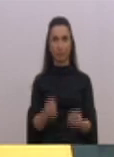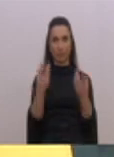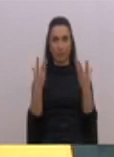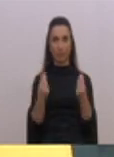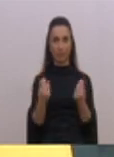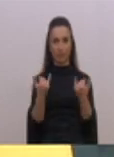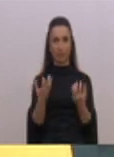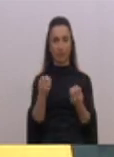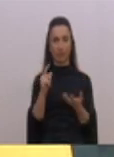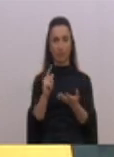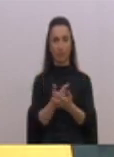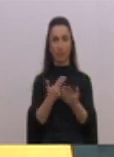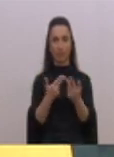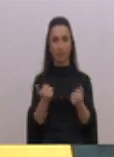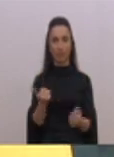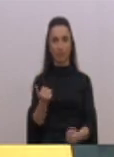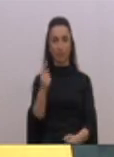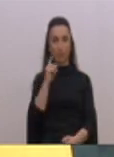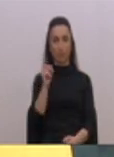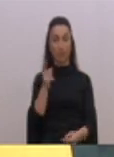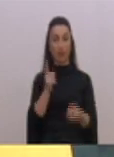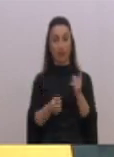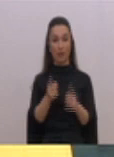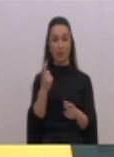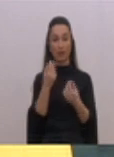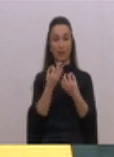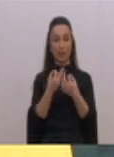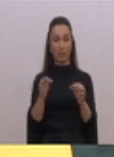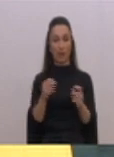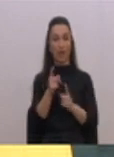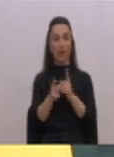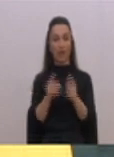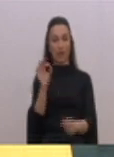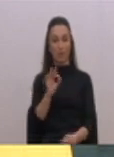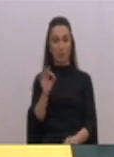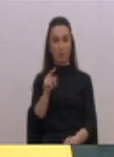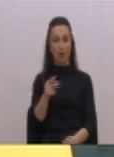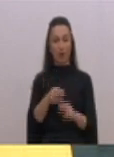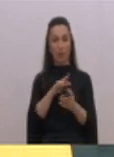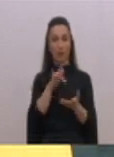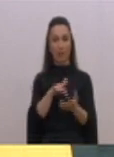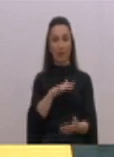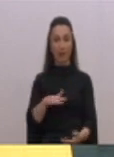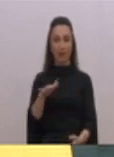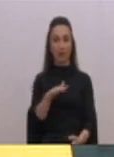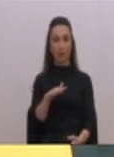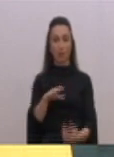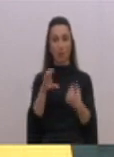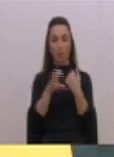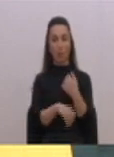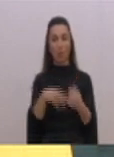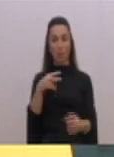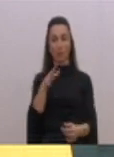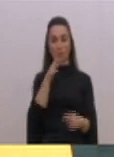დღევანდელმა დღემ კიდევ ერთხელ დაადასტურა, რომ რეალური დემოკრატიული რეფორმები ამ ქვეყანაში ბოლო 20